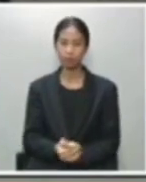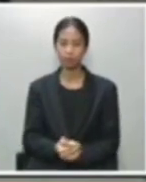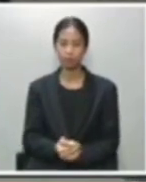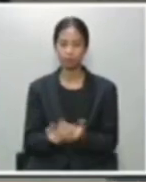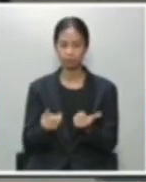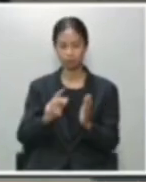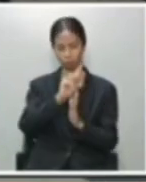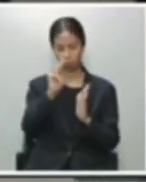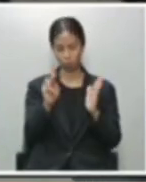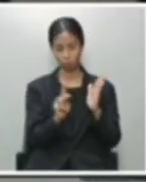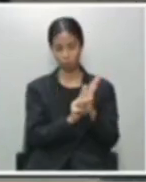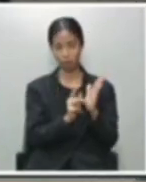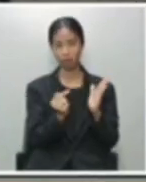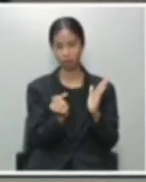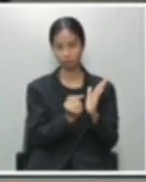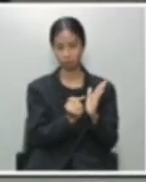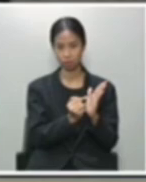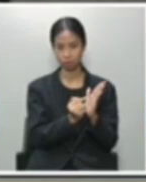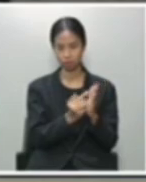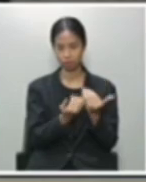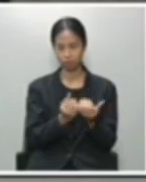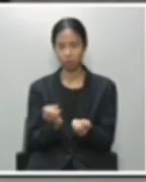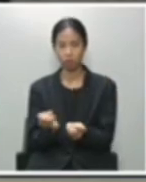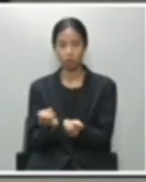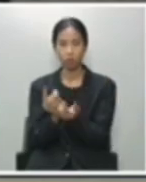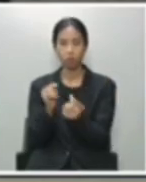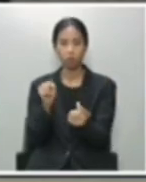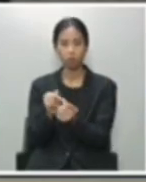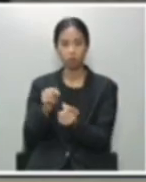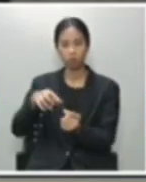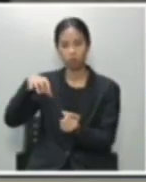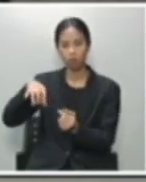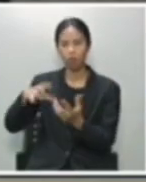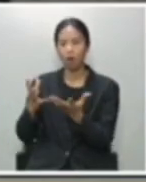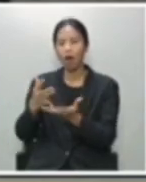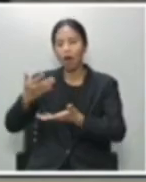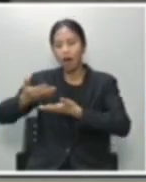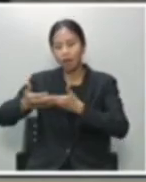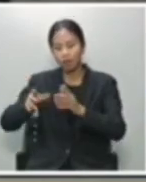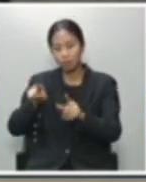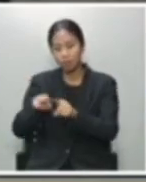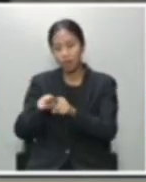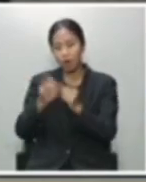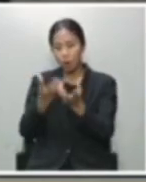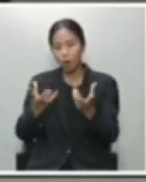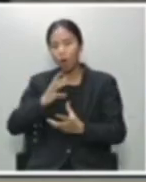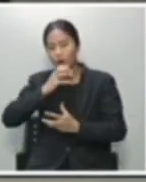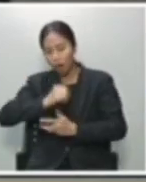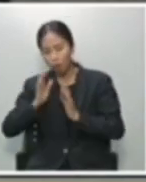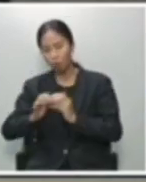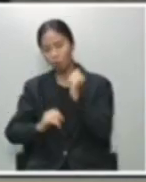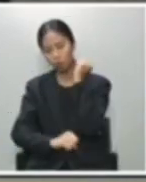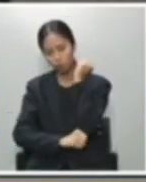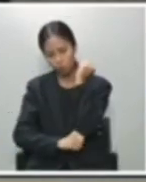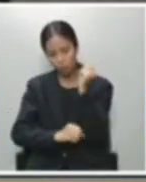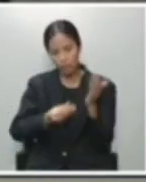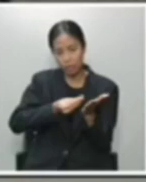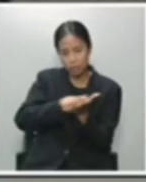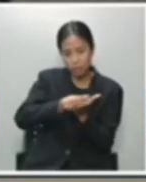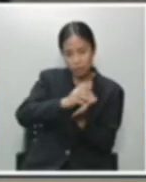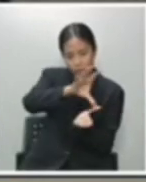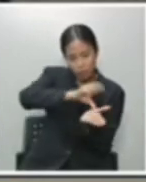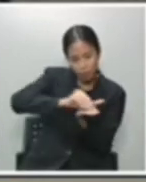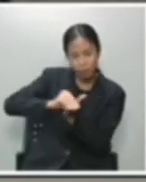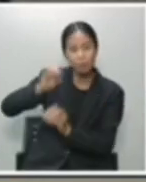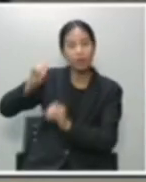ฎหมายที่ออกมานั้นทำให้ผู้ประกอบการรับซื้อของเก่าหรือว่าคนยากคนจนที่มีอาชีพเก็บขยะ